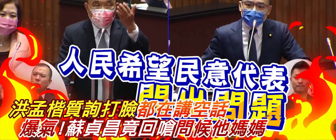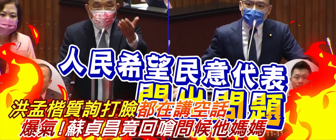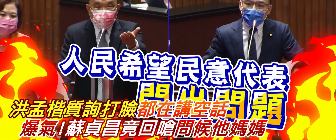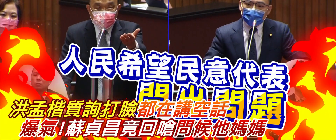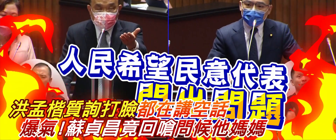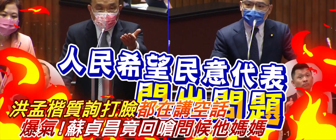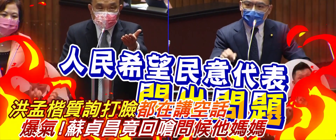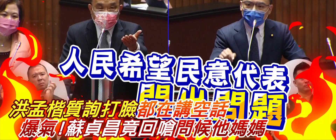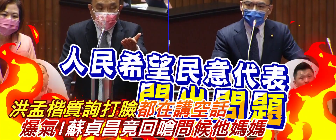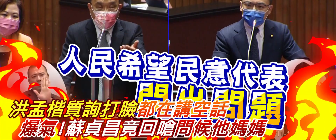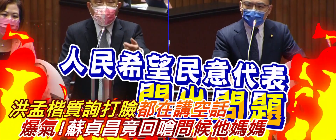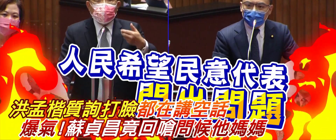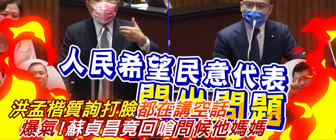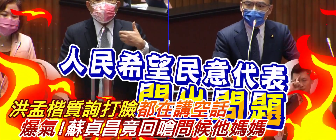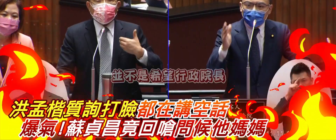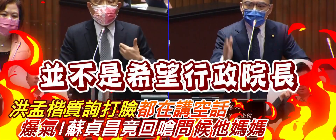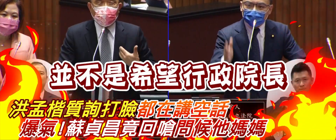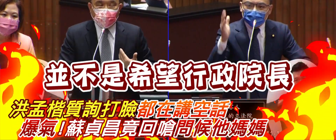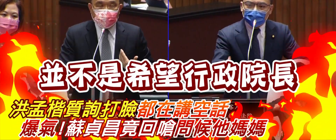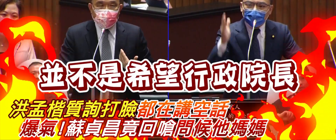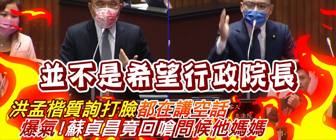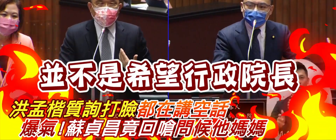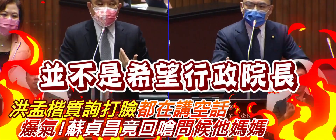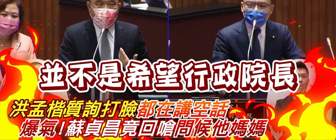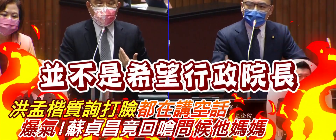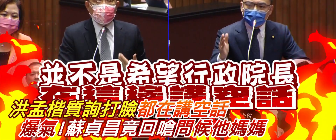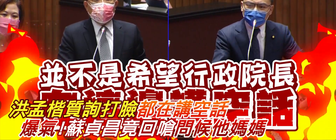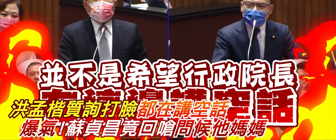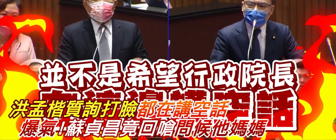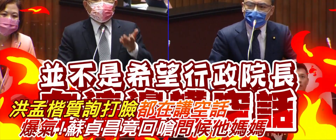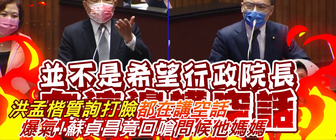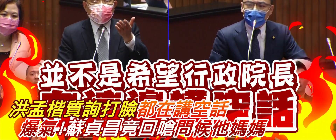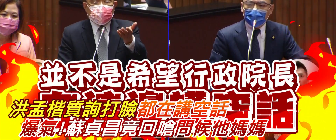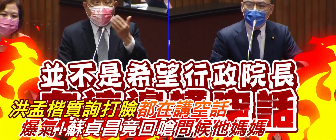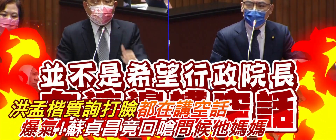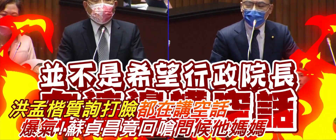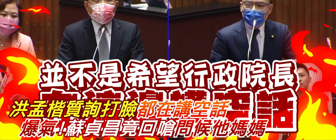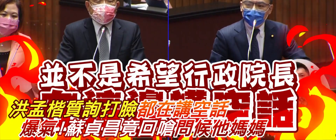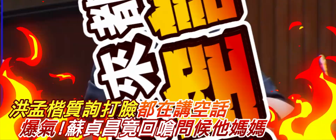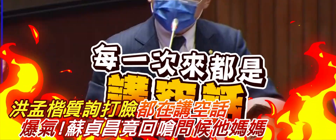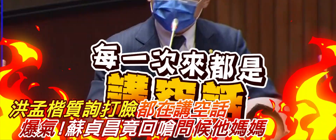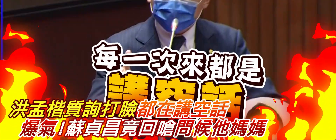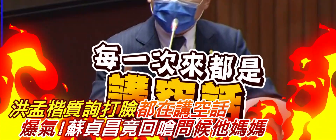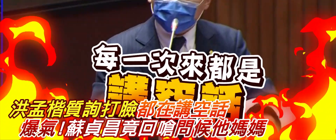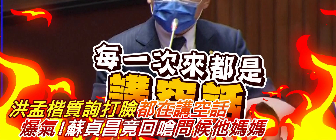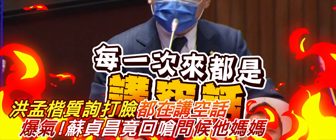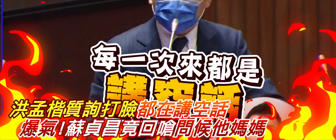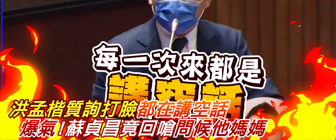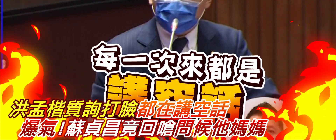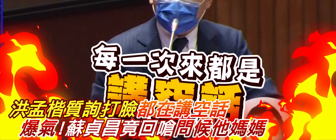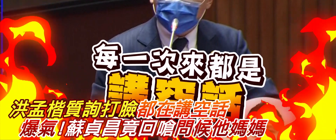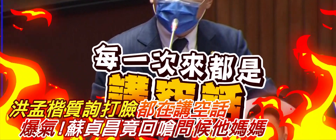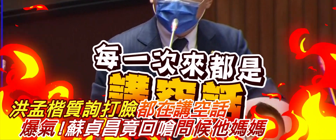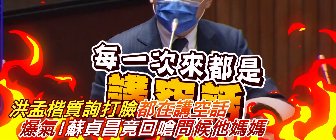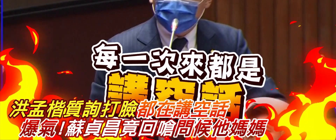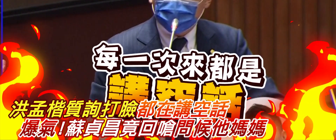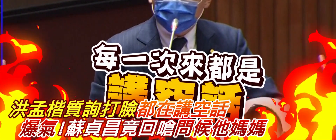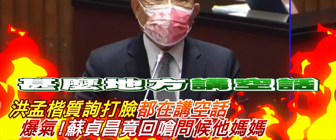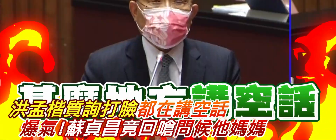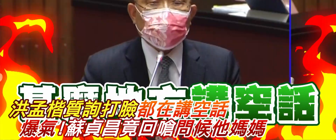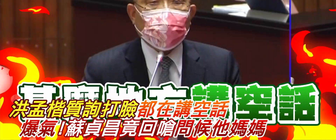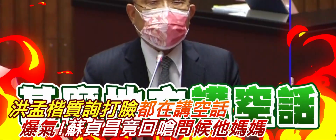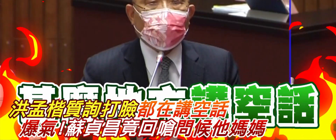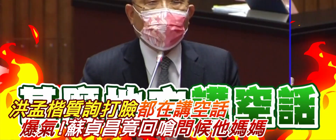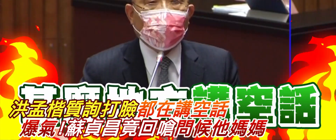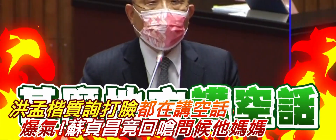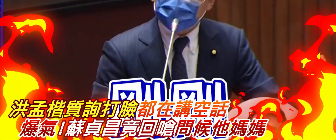民希望民意代表问出问题，并不是希望行政院长在这边讲空话。 想攻击， 每一次来都是讲空话。